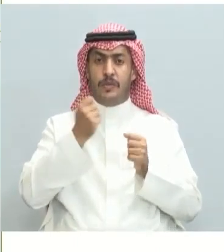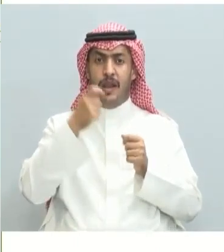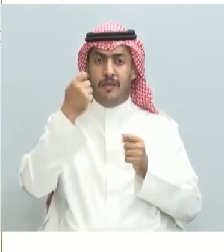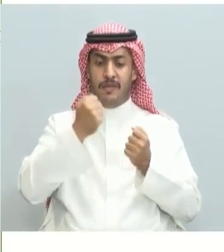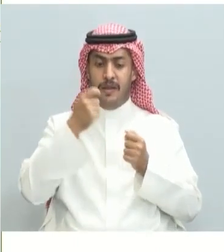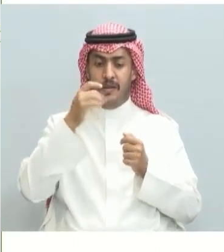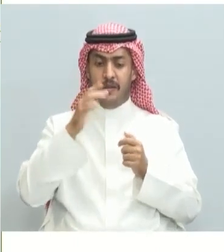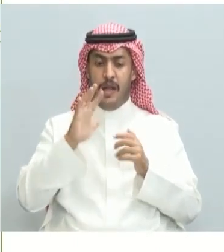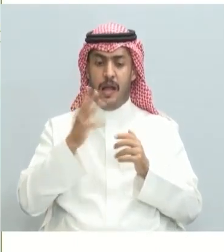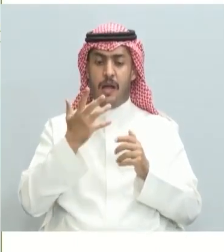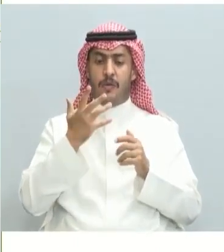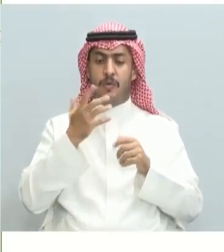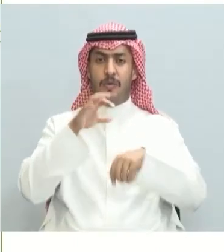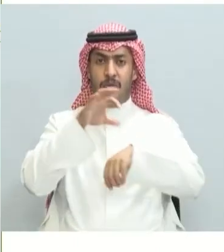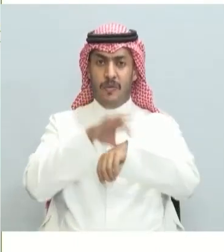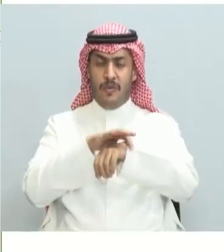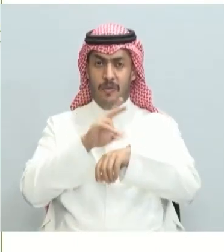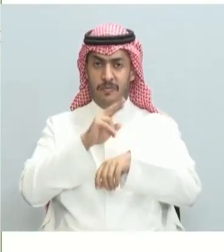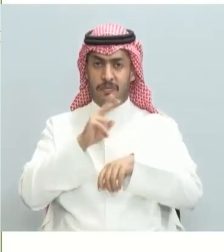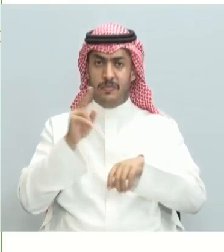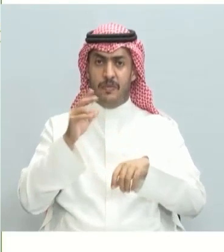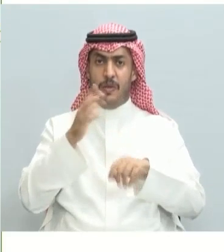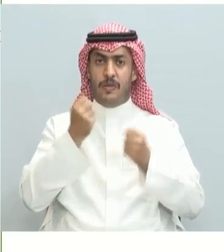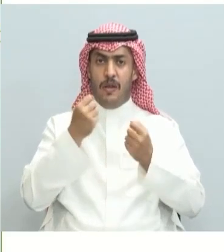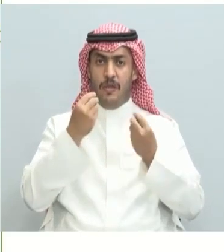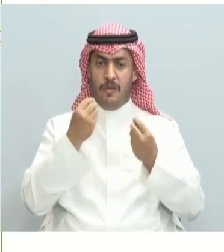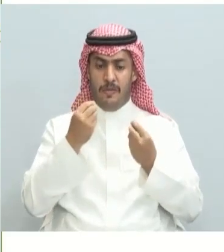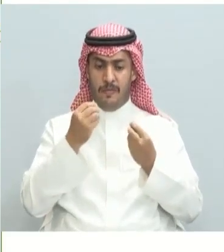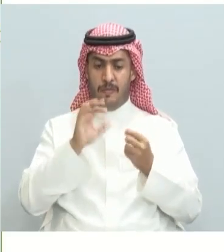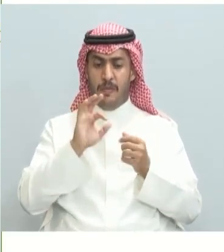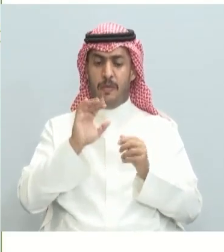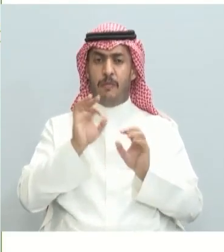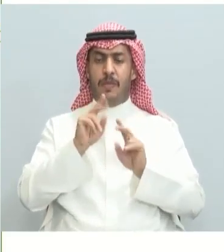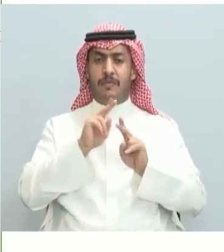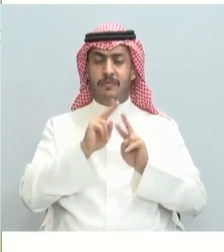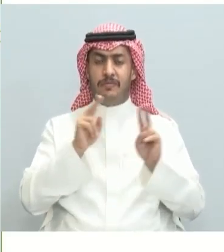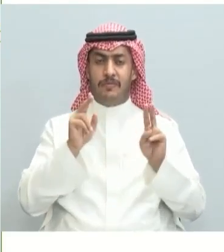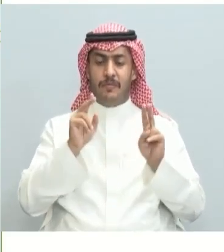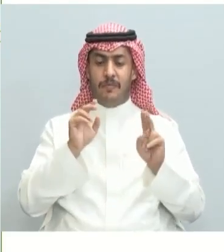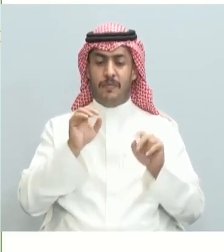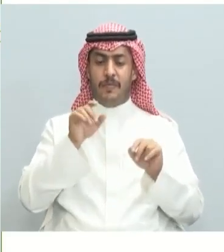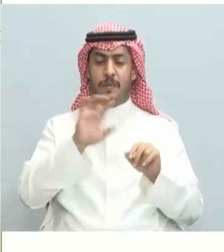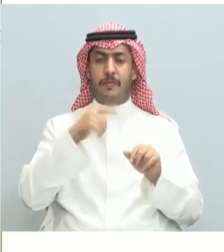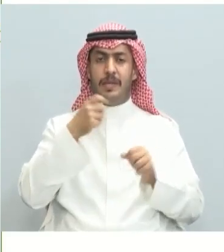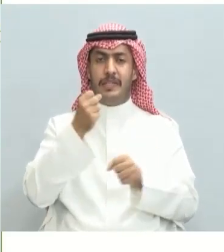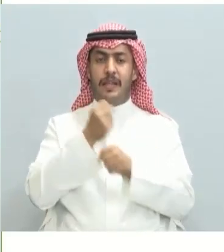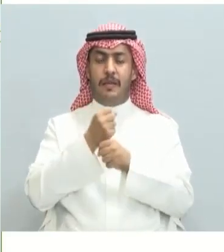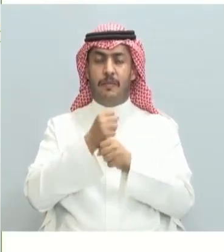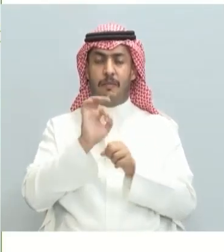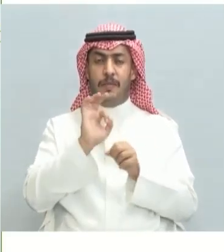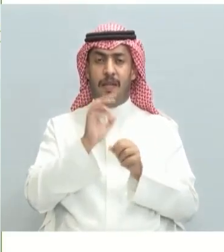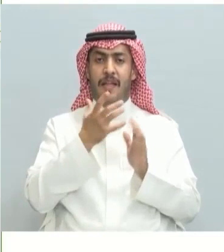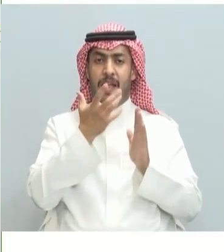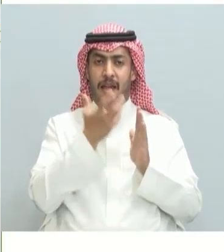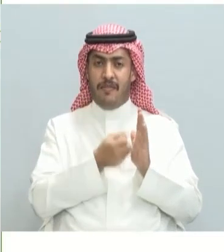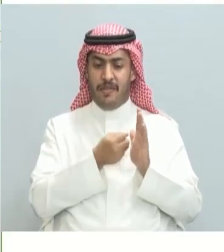المثال او الساعات او ما الى ذلك وبعض من الاصول المتنوعه التي يمكن استخدامها